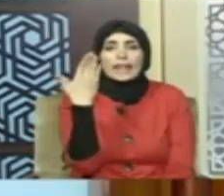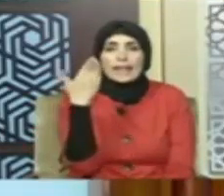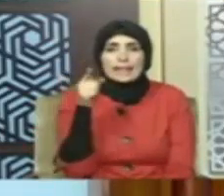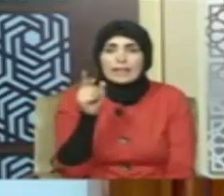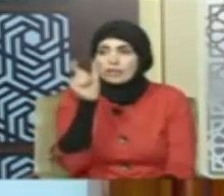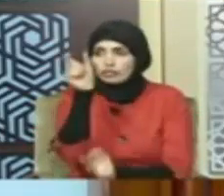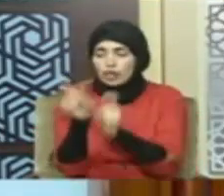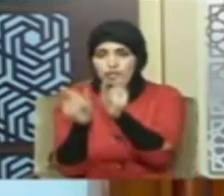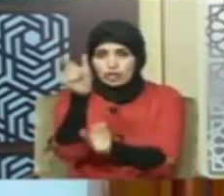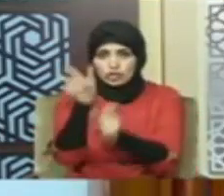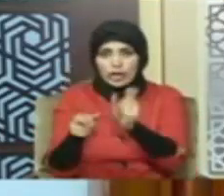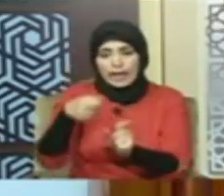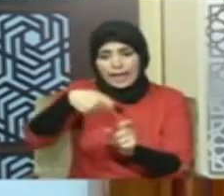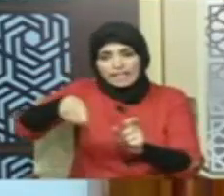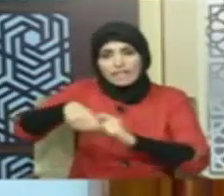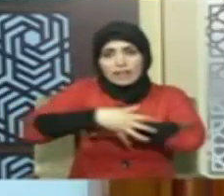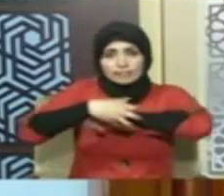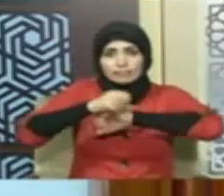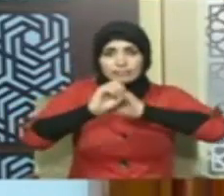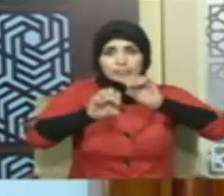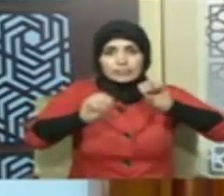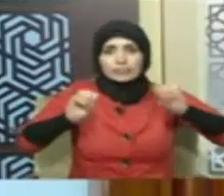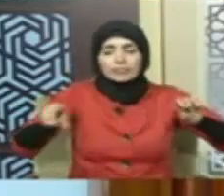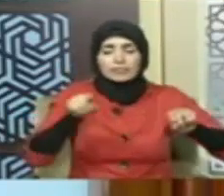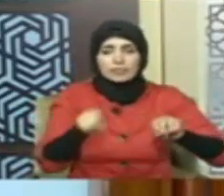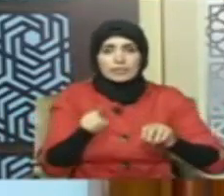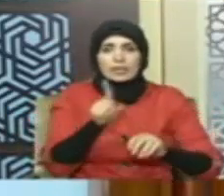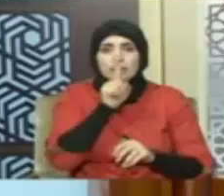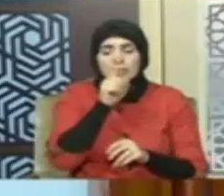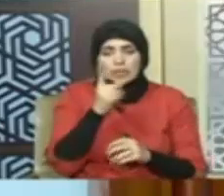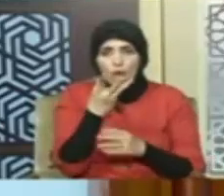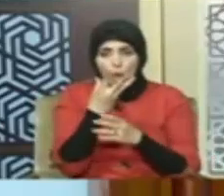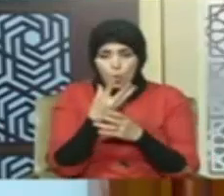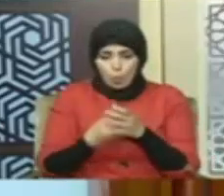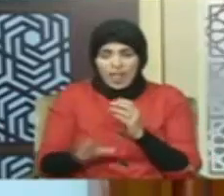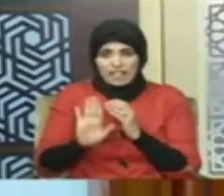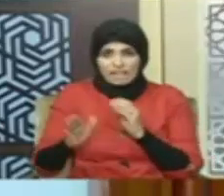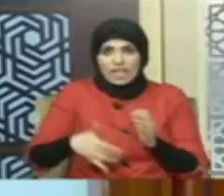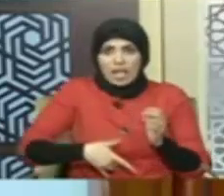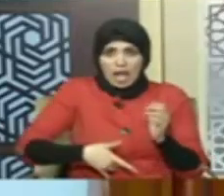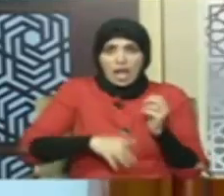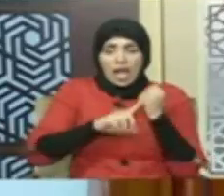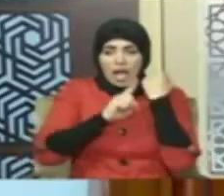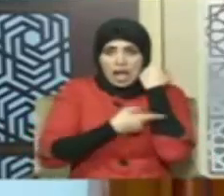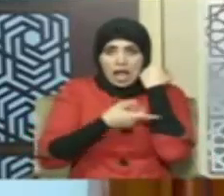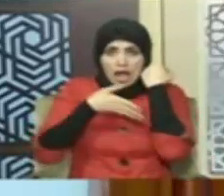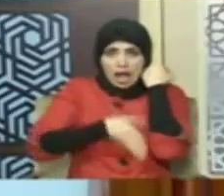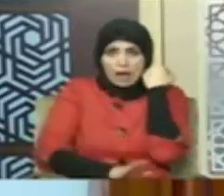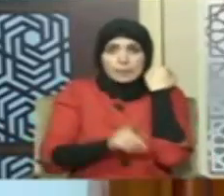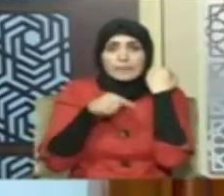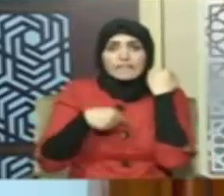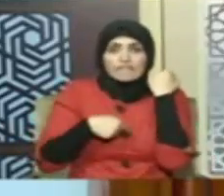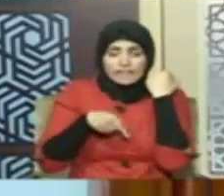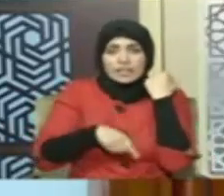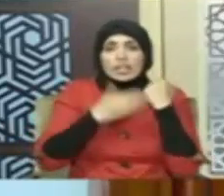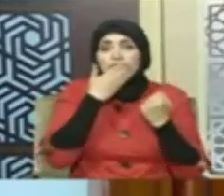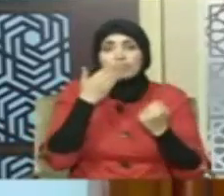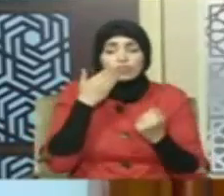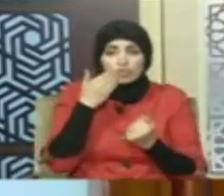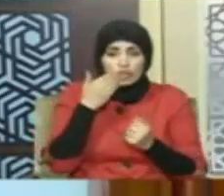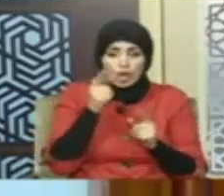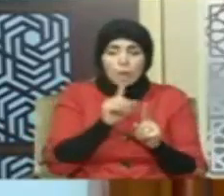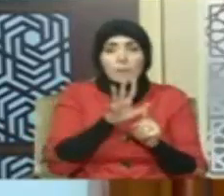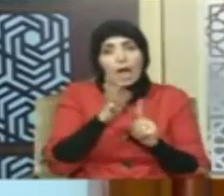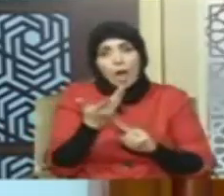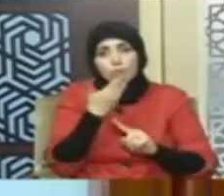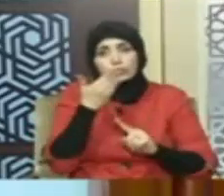الفرد الواحد، سواء كل من ولد قبل غروب شمس اليوم الأخير من رمضان صام أو لم يصم، كل